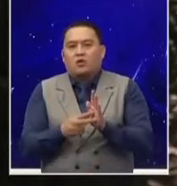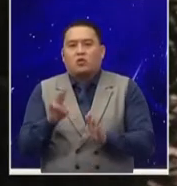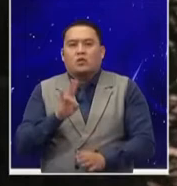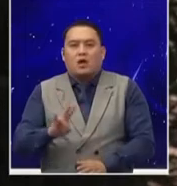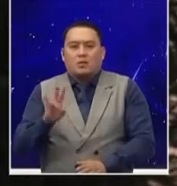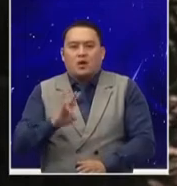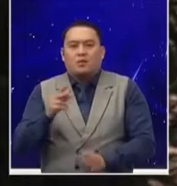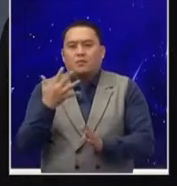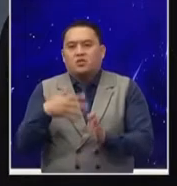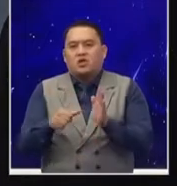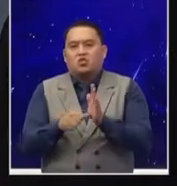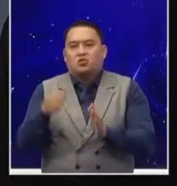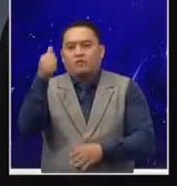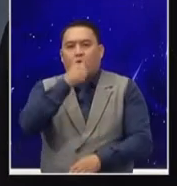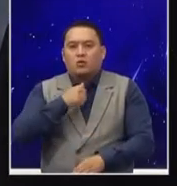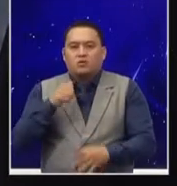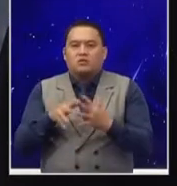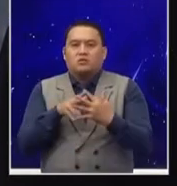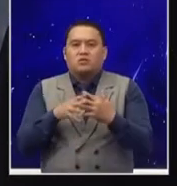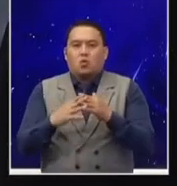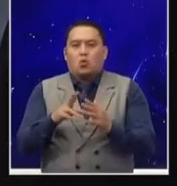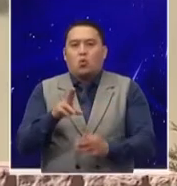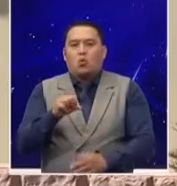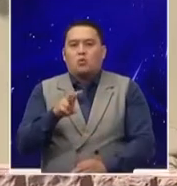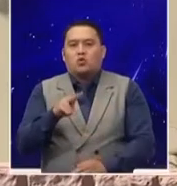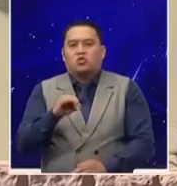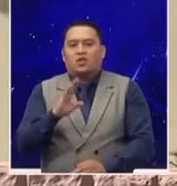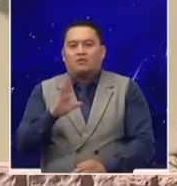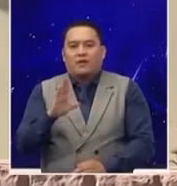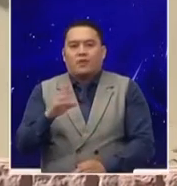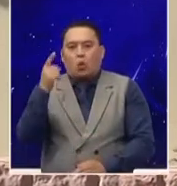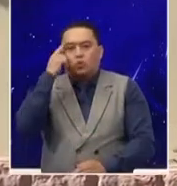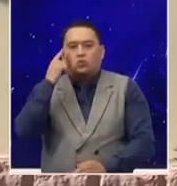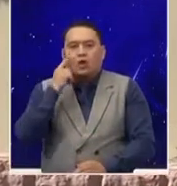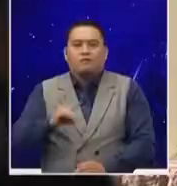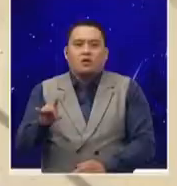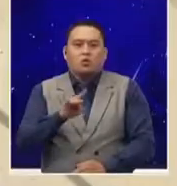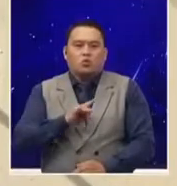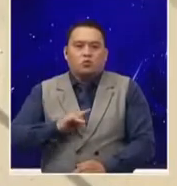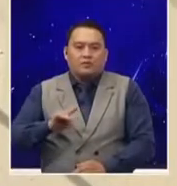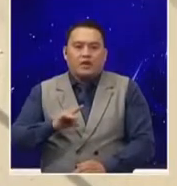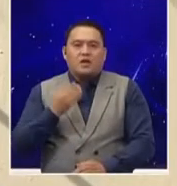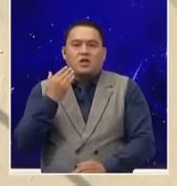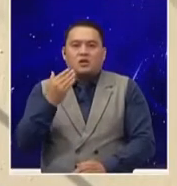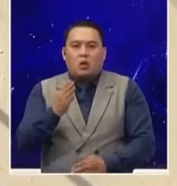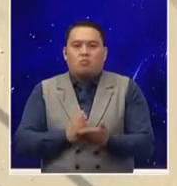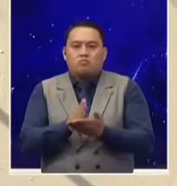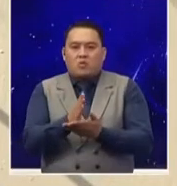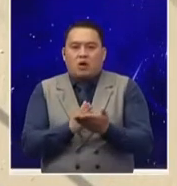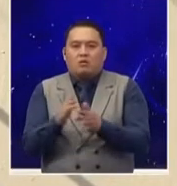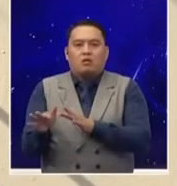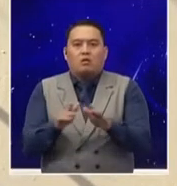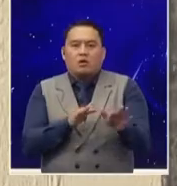ноября 1956 года в колхозе имени Куйбышева Коксурского района Алматинской области. Его